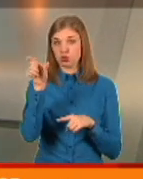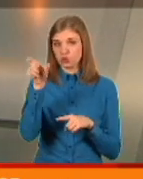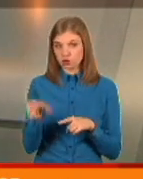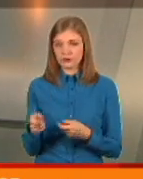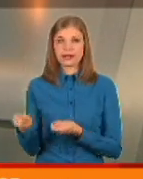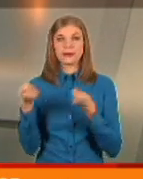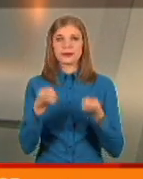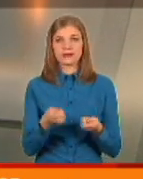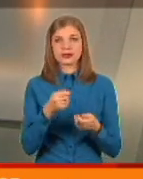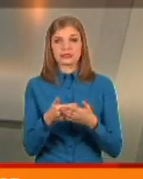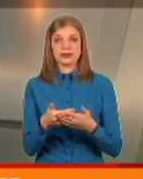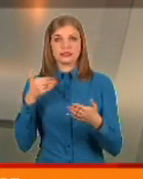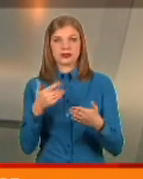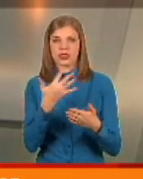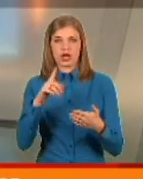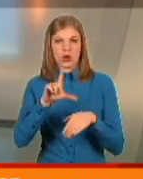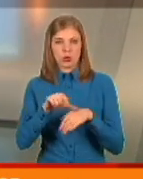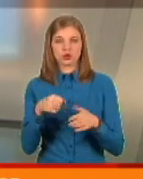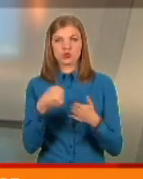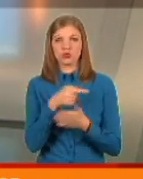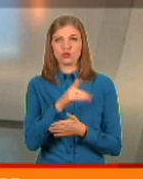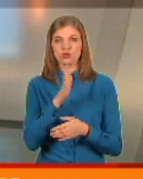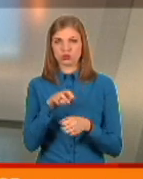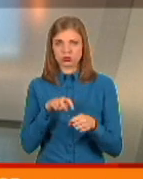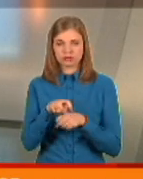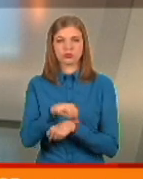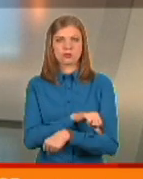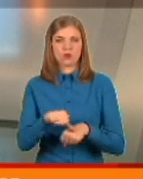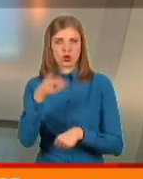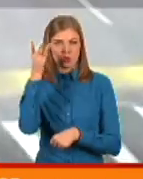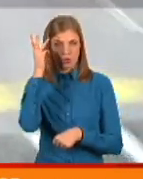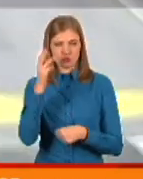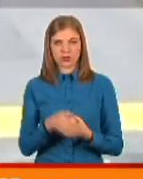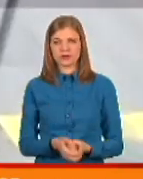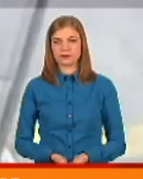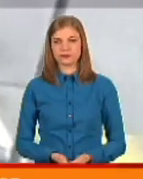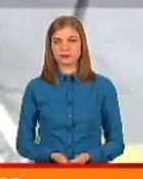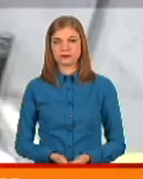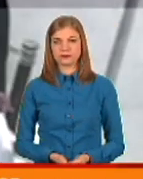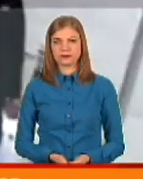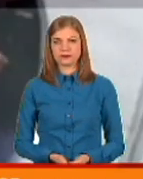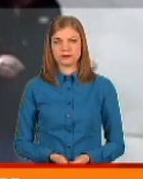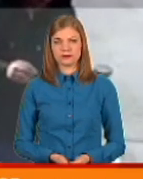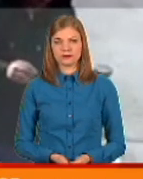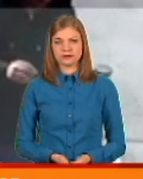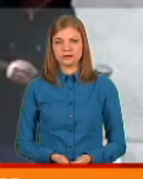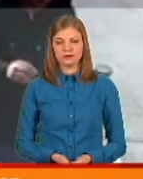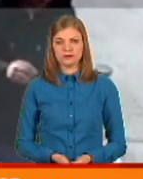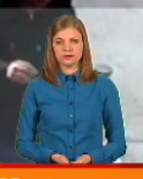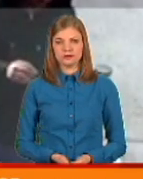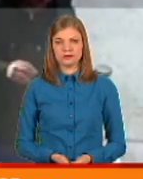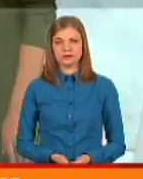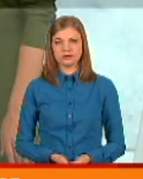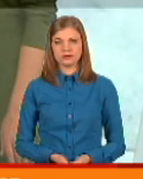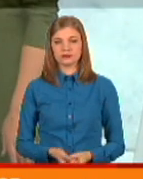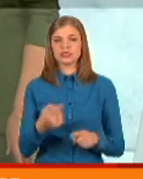чоловіка привезли ще за кілька годин до того, як сам Хашогі перетнув поріг консульства. This man could almost pass for Jamal